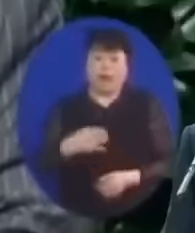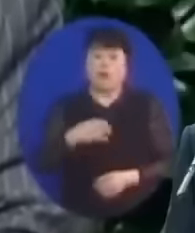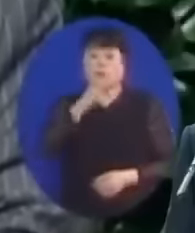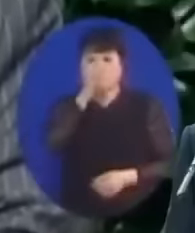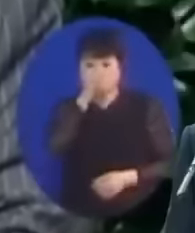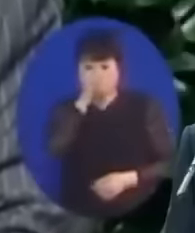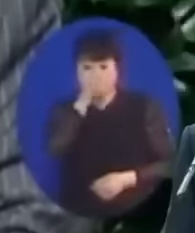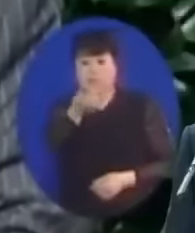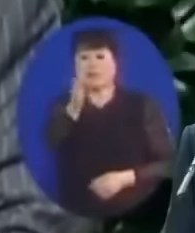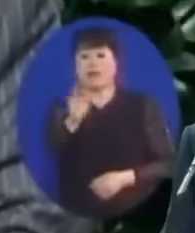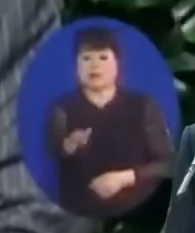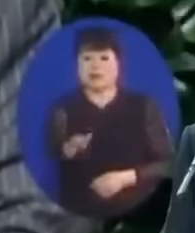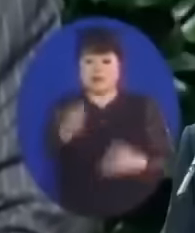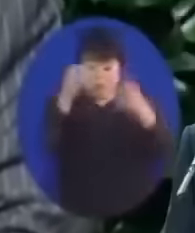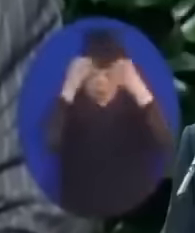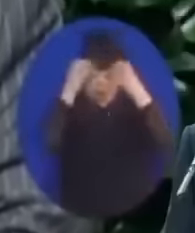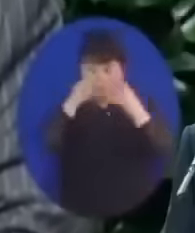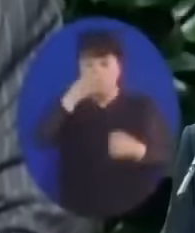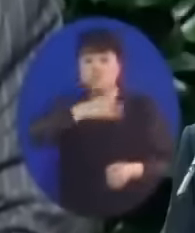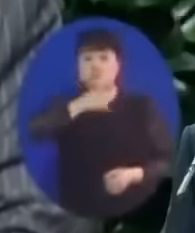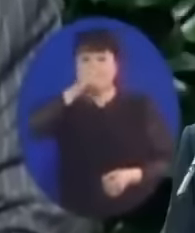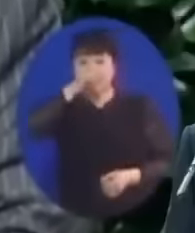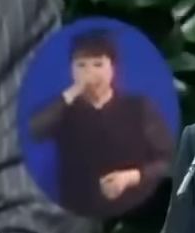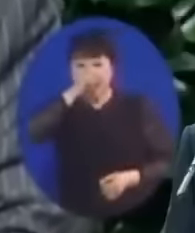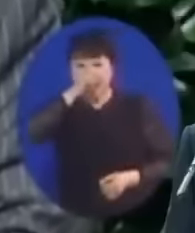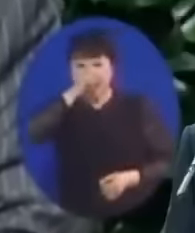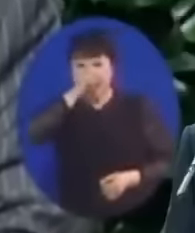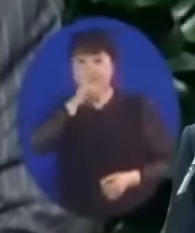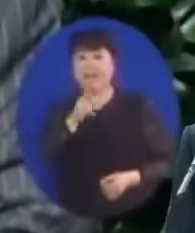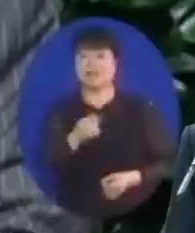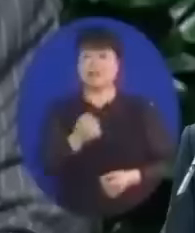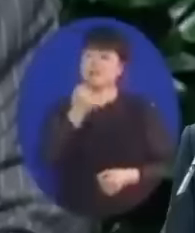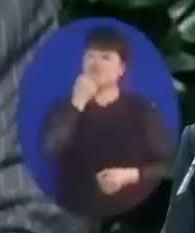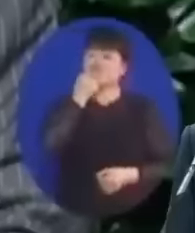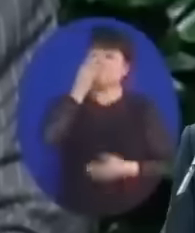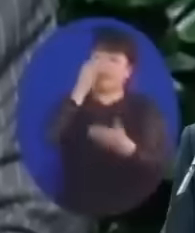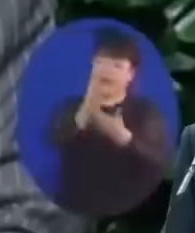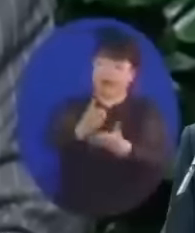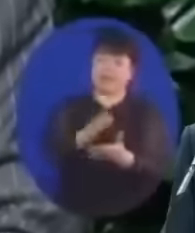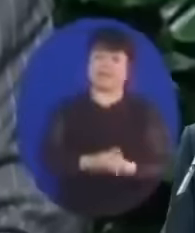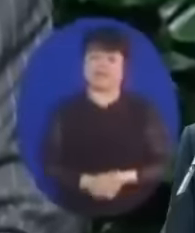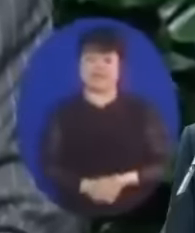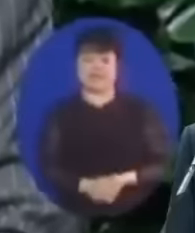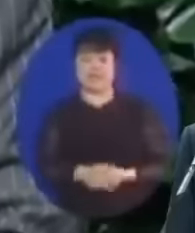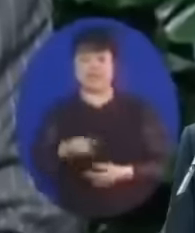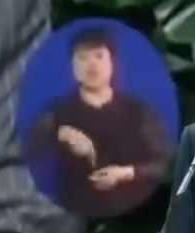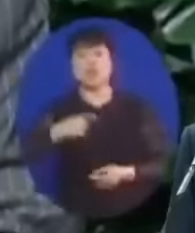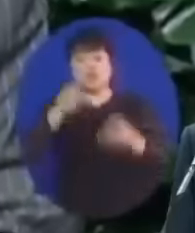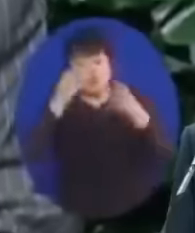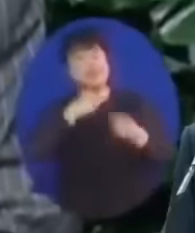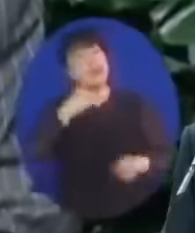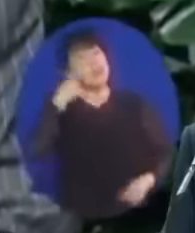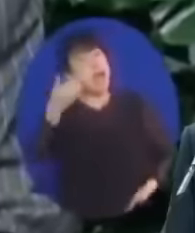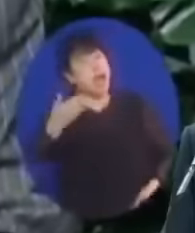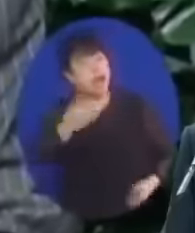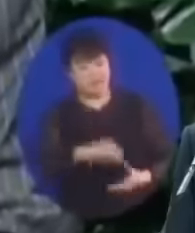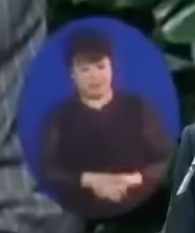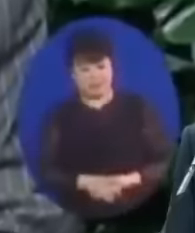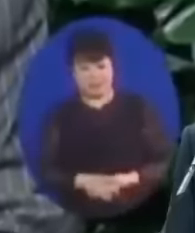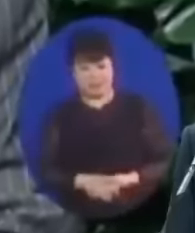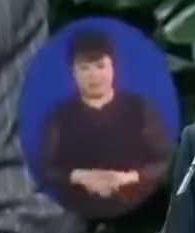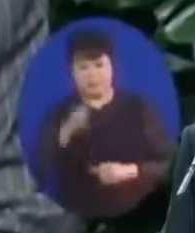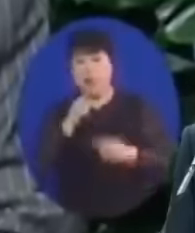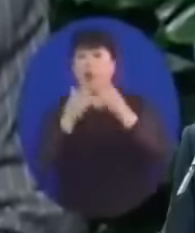괴롭습니다. 그러므로 고난이 유익이라고 저놈의 자식 웃기는 소리 하네. 니나 고난 많이 당해라. 그런